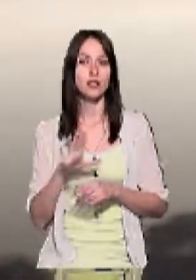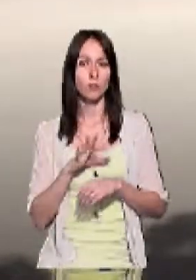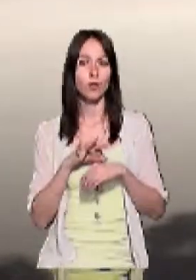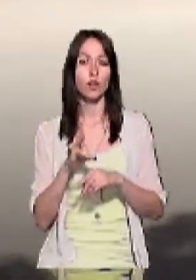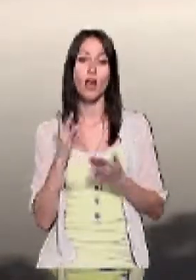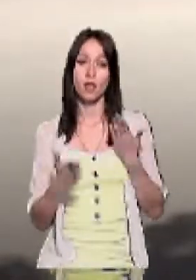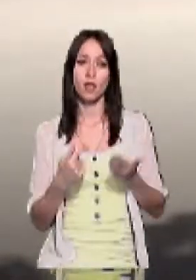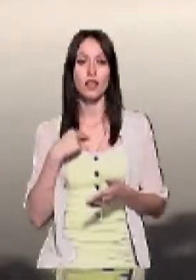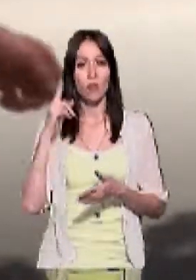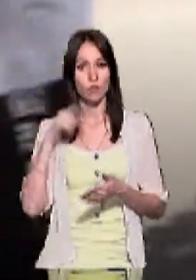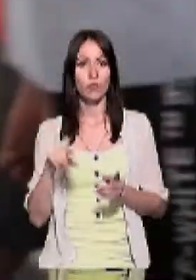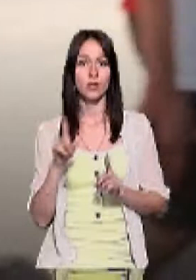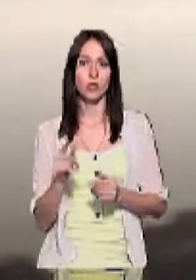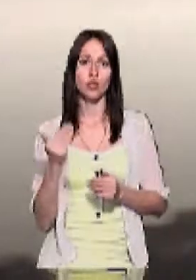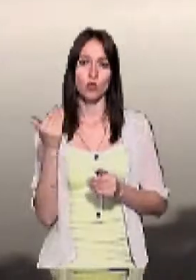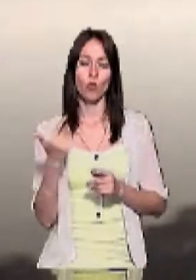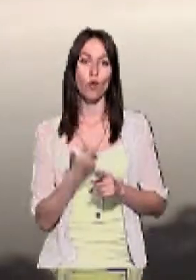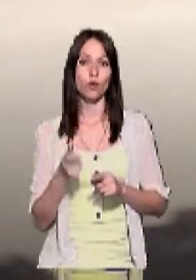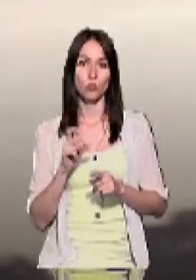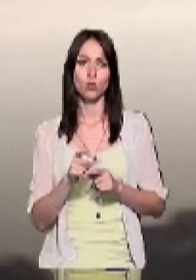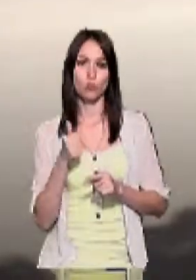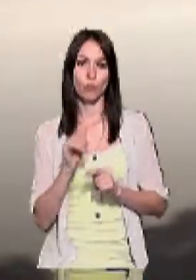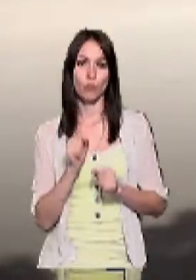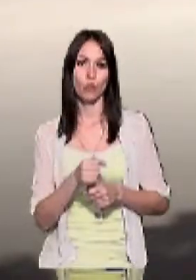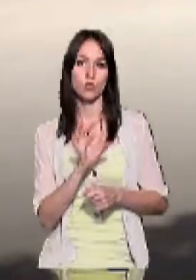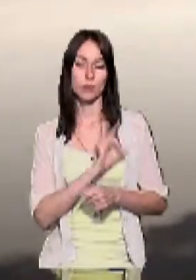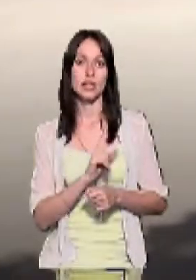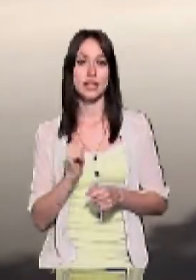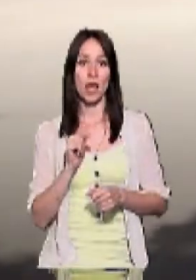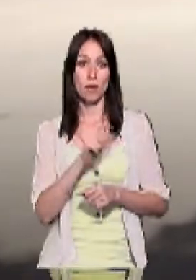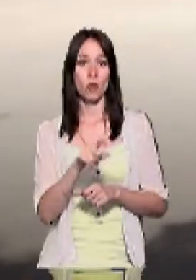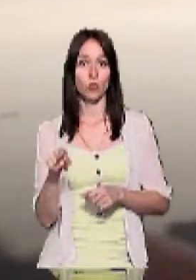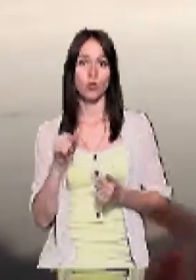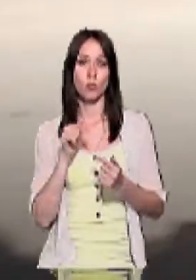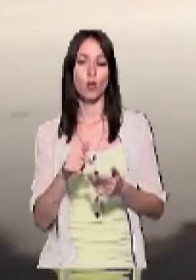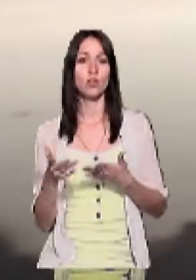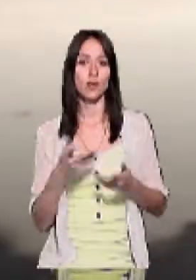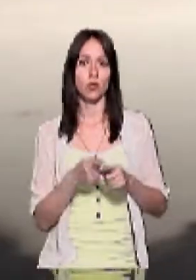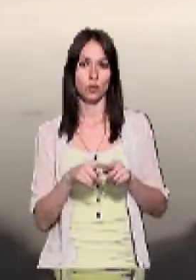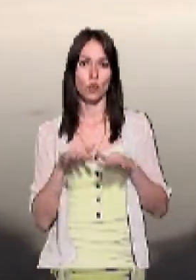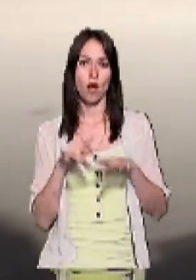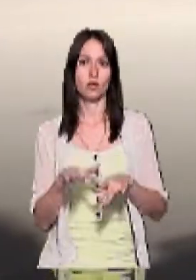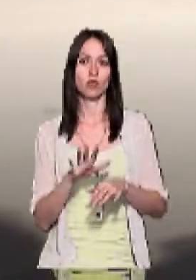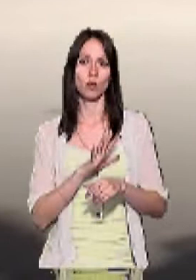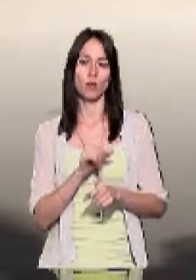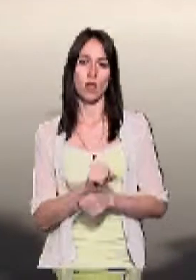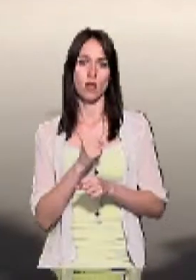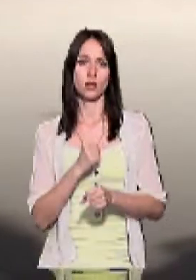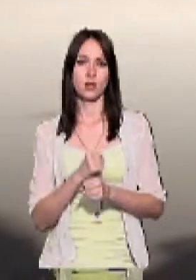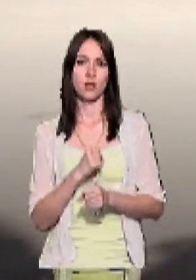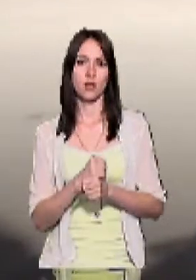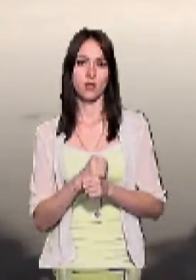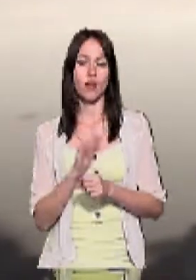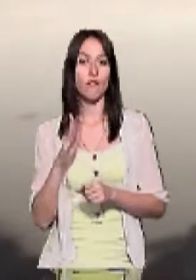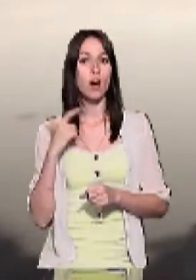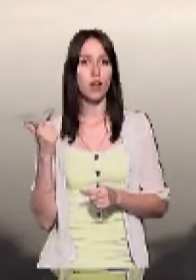я впевнена, що його дуже плідно можуть використати саме ті люди, проти яких цю акцію символічною було спрямовано. У